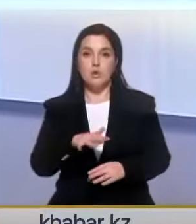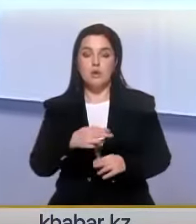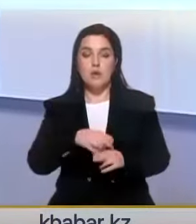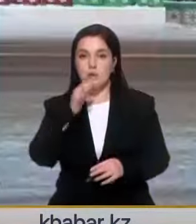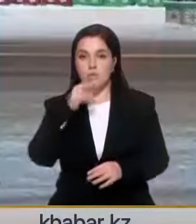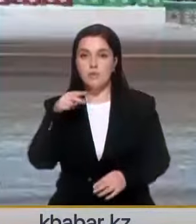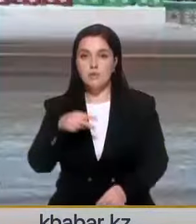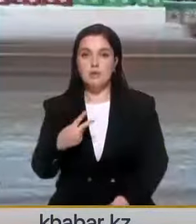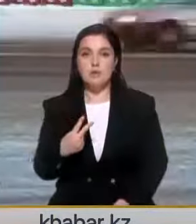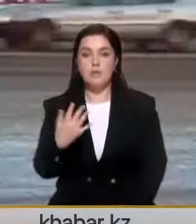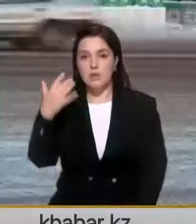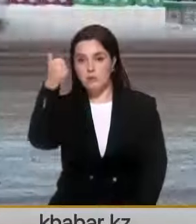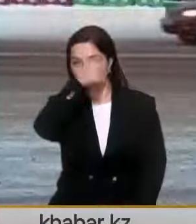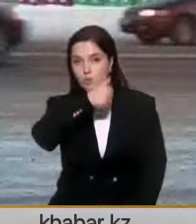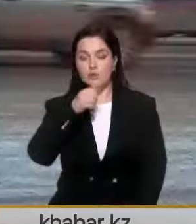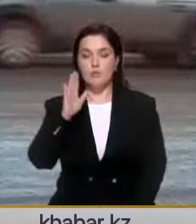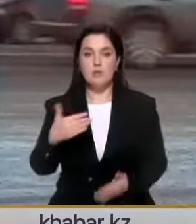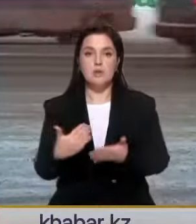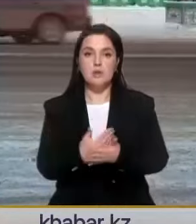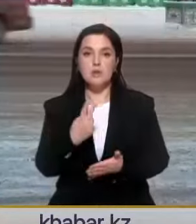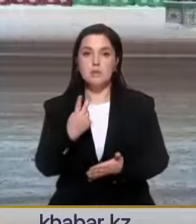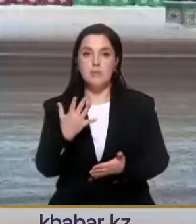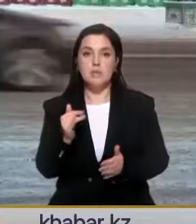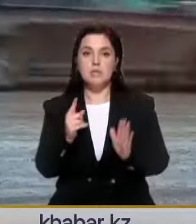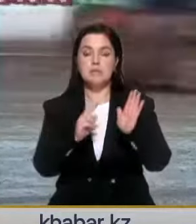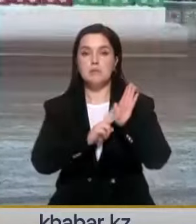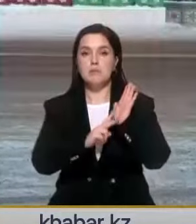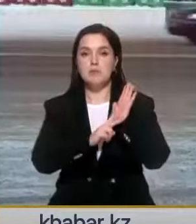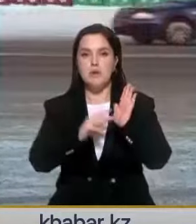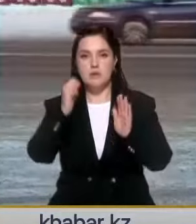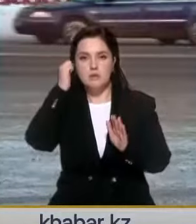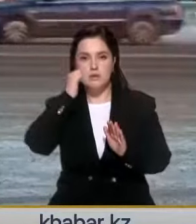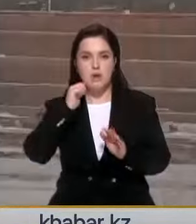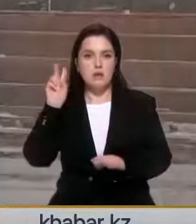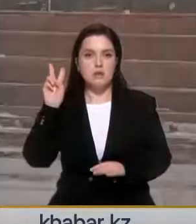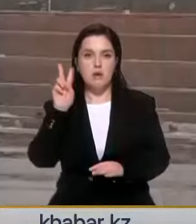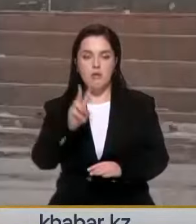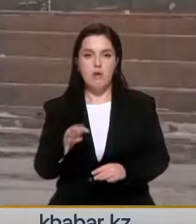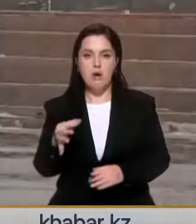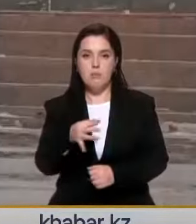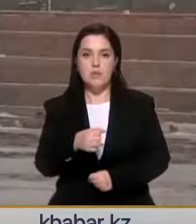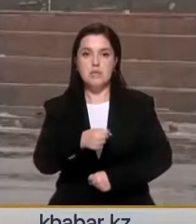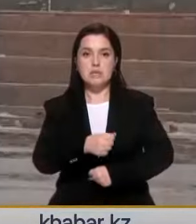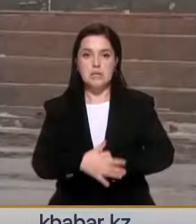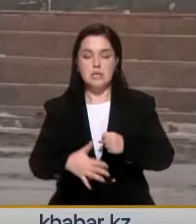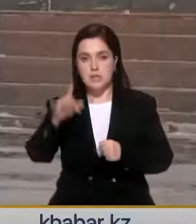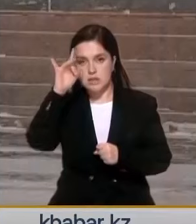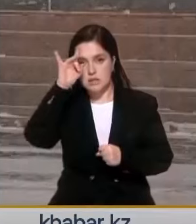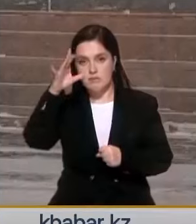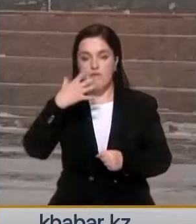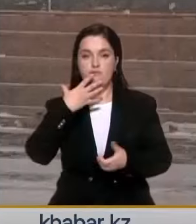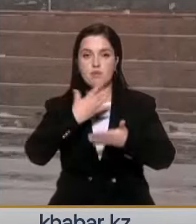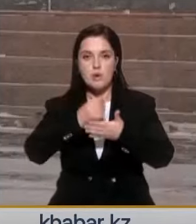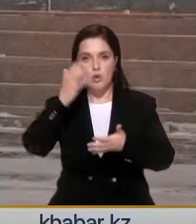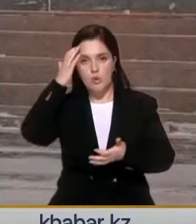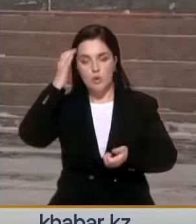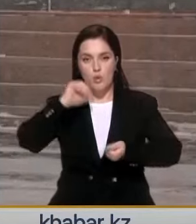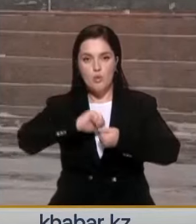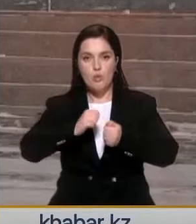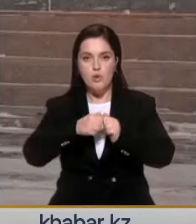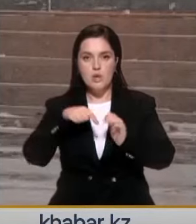отметил что с 2025 года будет обновлено но 25 из семидесяти ветки трамваев областного центра регион славится своими угольными